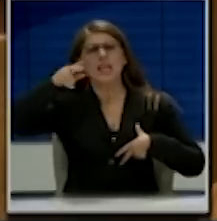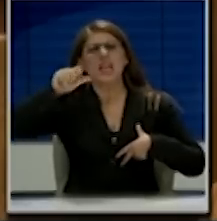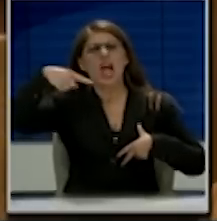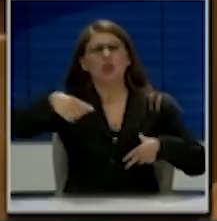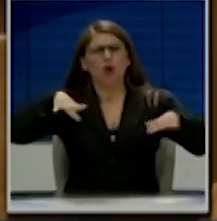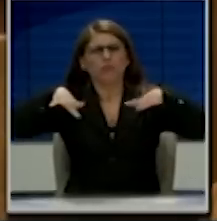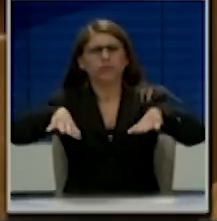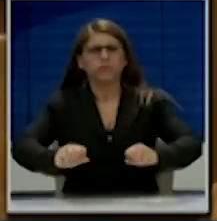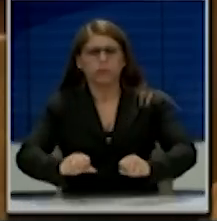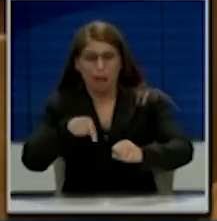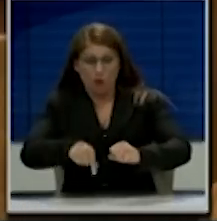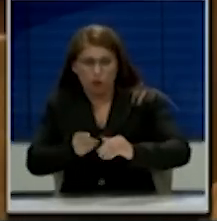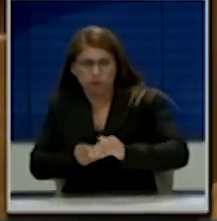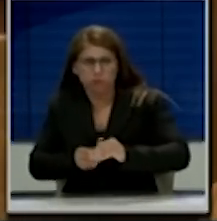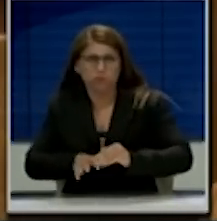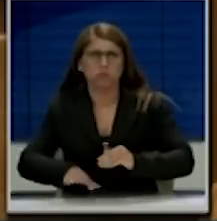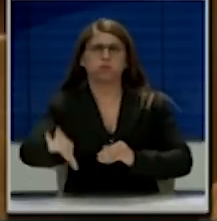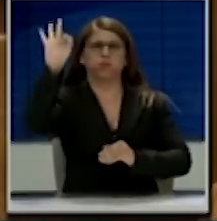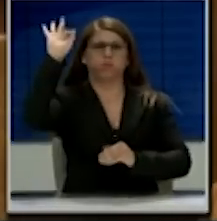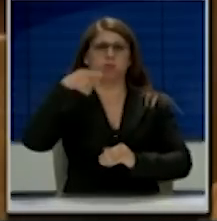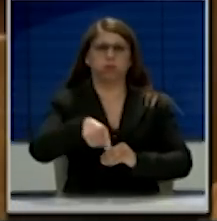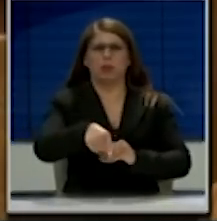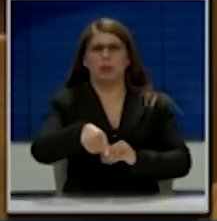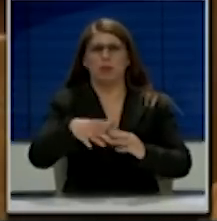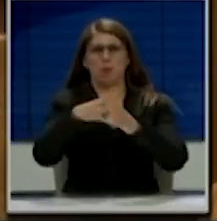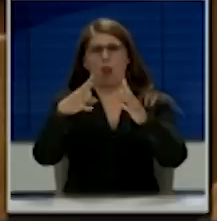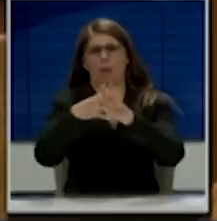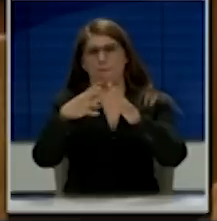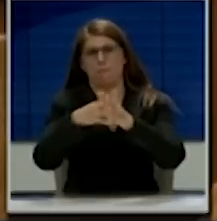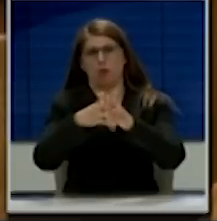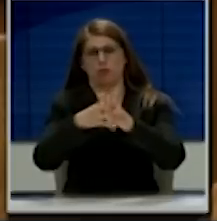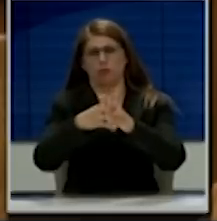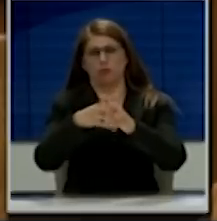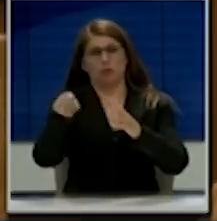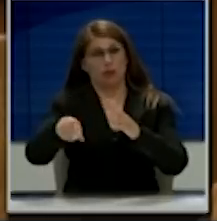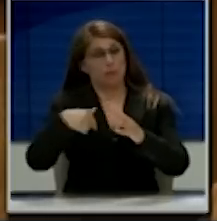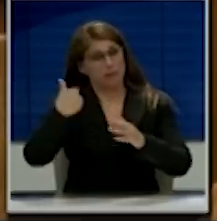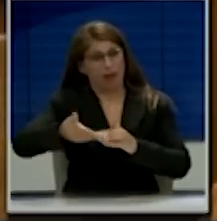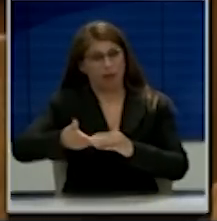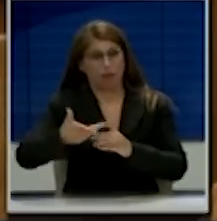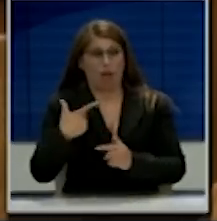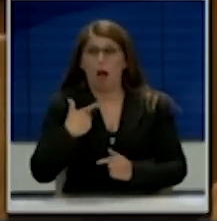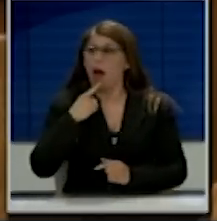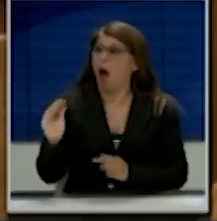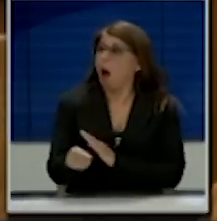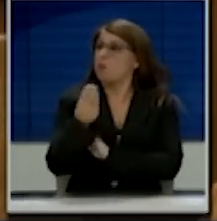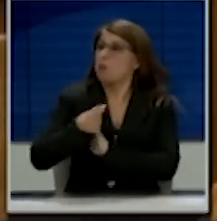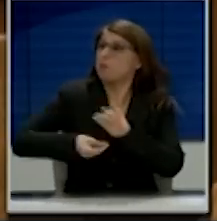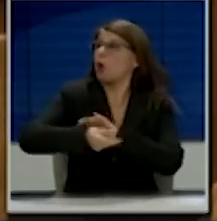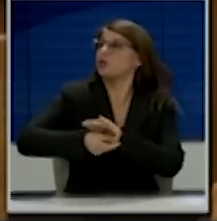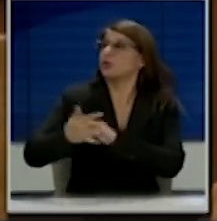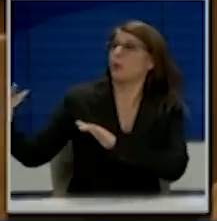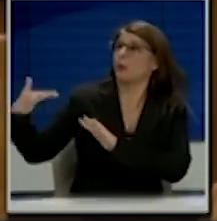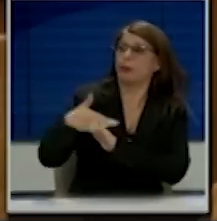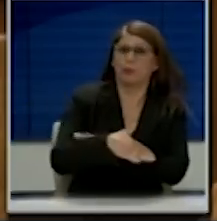κάνετε ότι δεν ξέρετε τίποτα για τις προσφυγικές ροές. Δεν μπορείτε να είστε θειασότες του συστήματος αυτού, να μιλάτε για